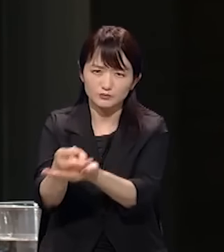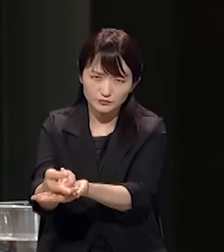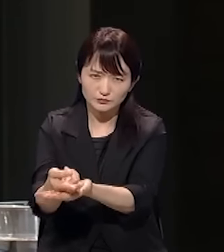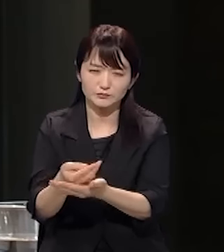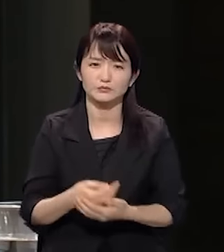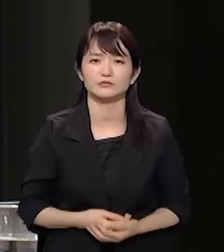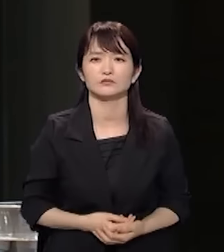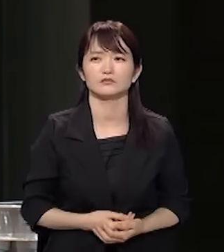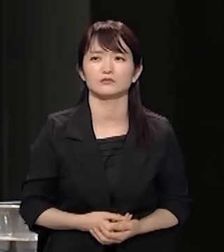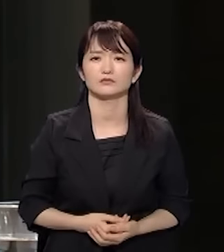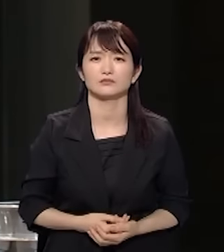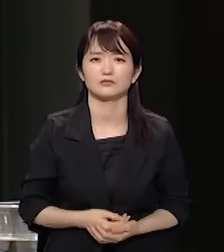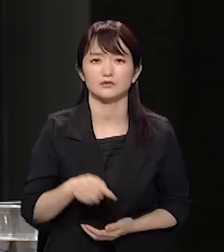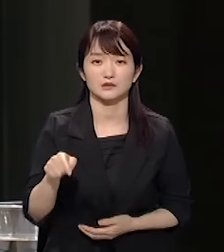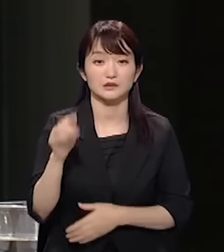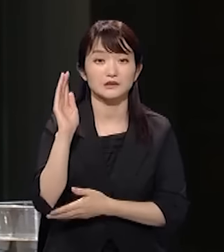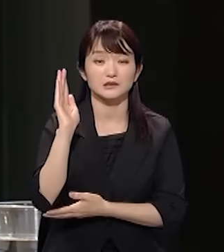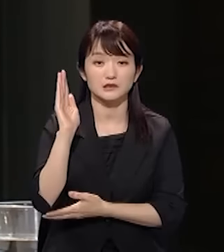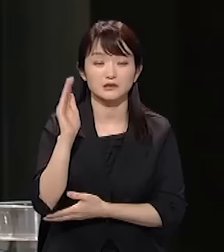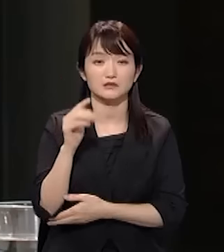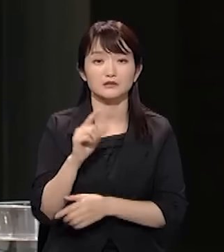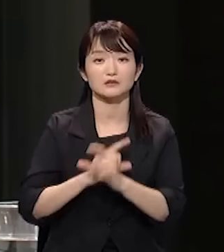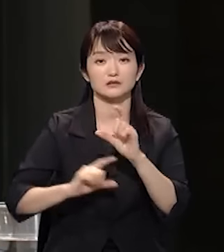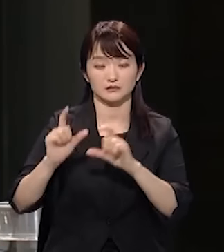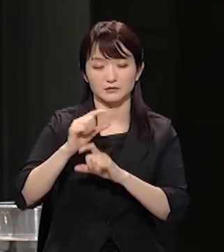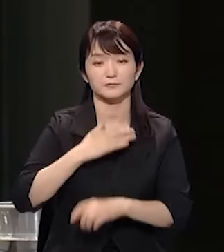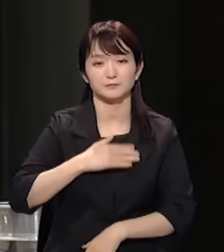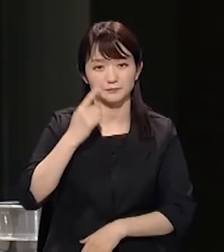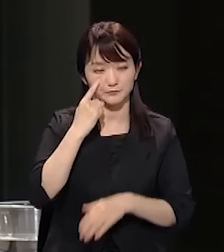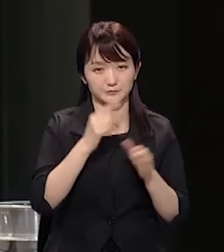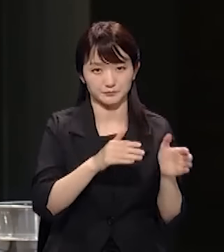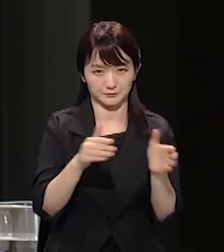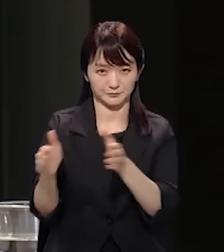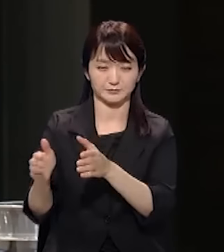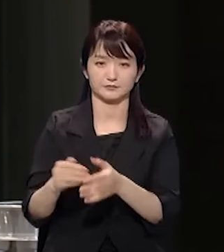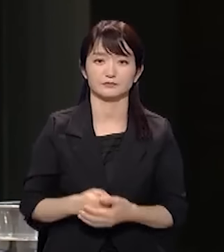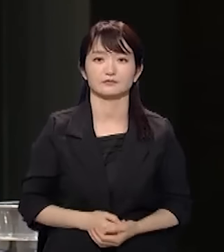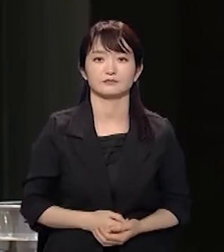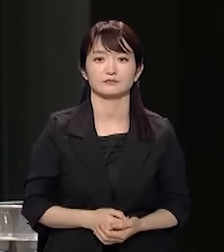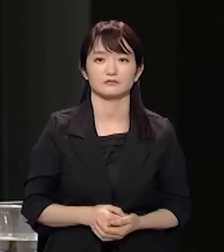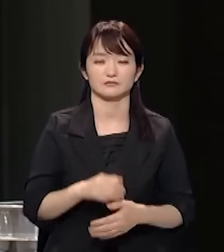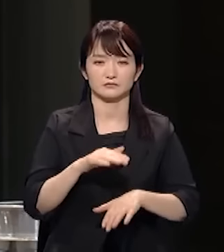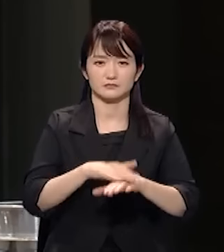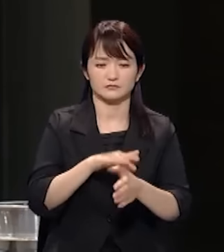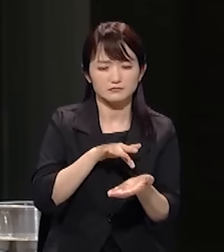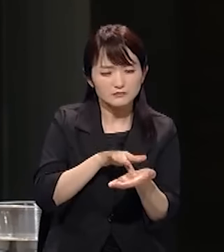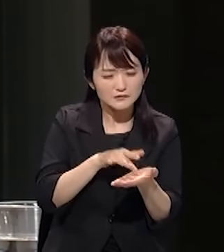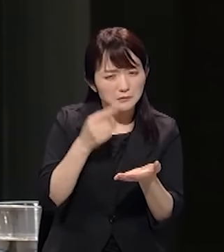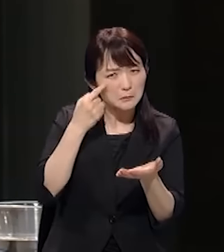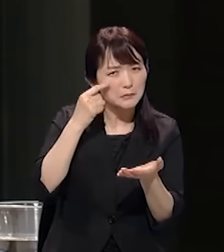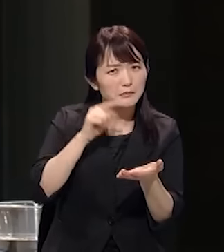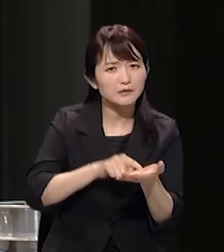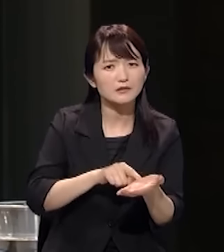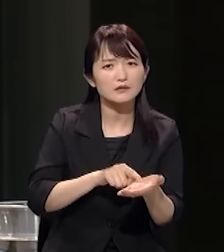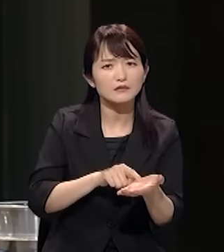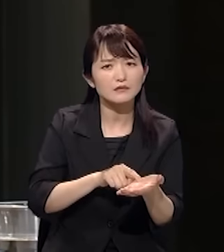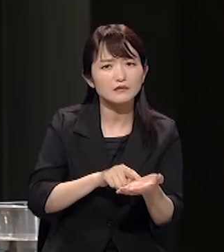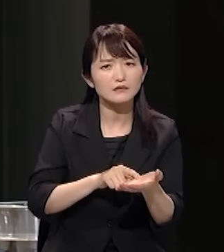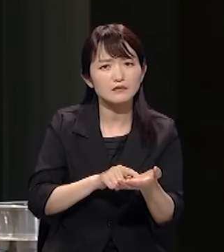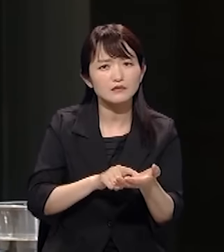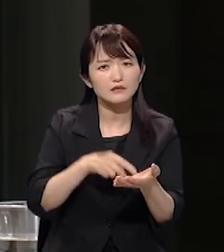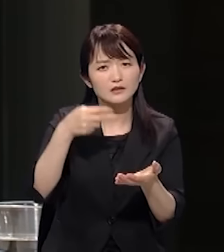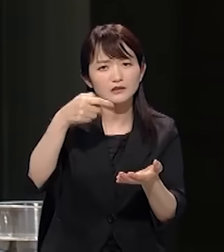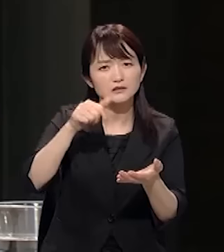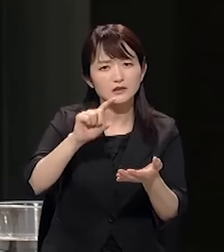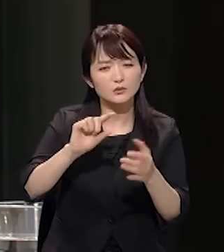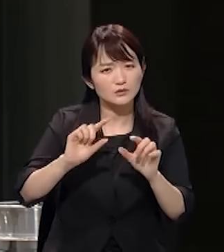소식도 들어왔습니다 그 얘기는 좀 있따 좀 더 짚어보기로 하고요 자 농약성분이 나오면서 사고인 줄